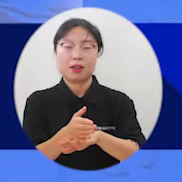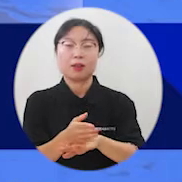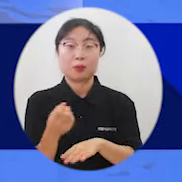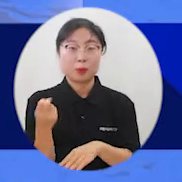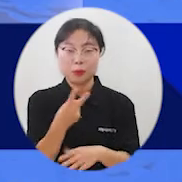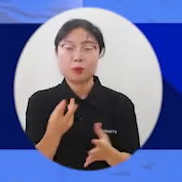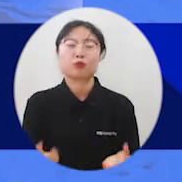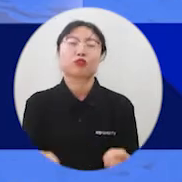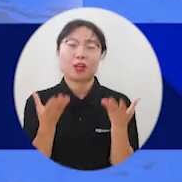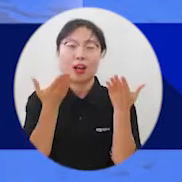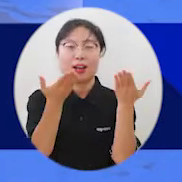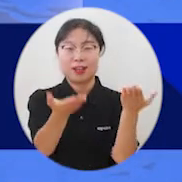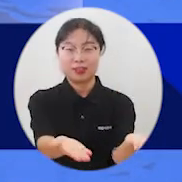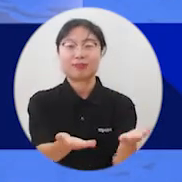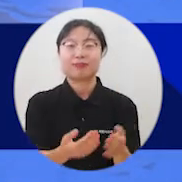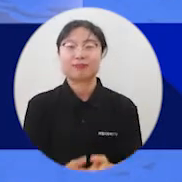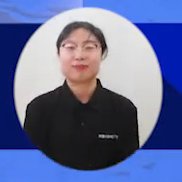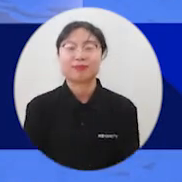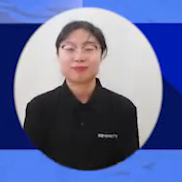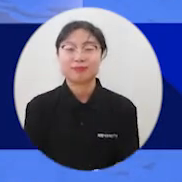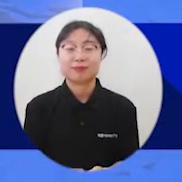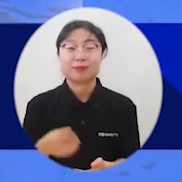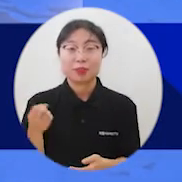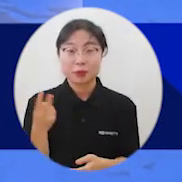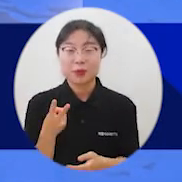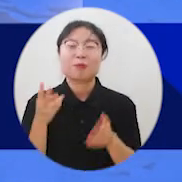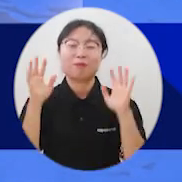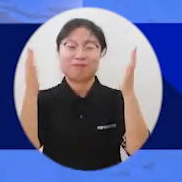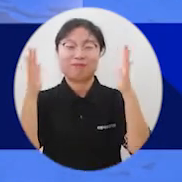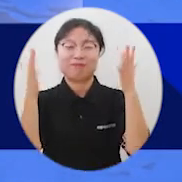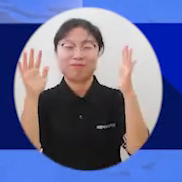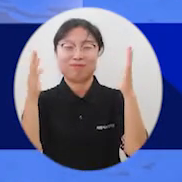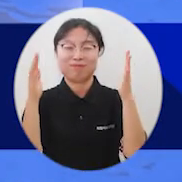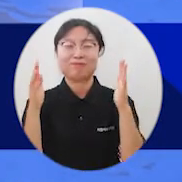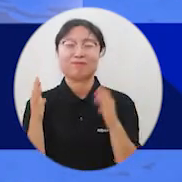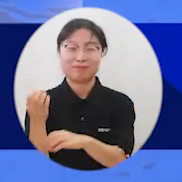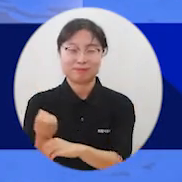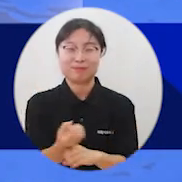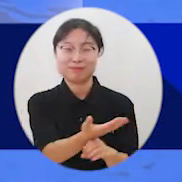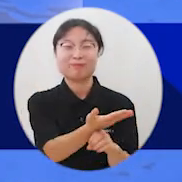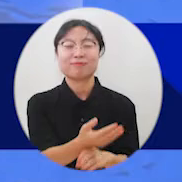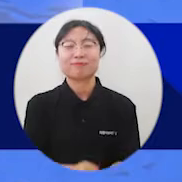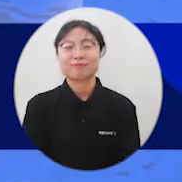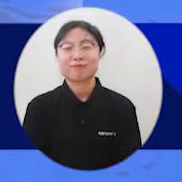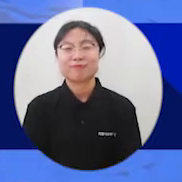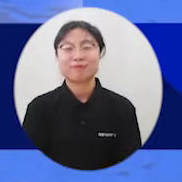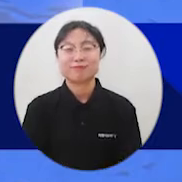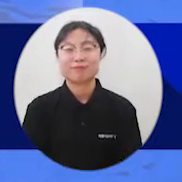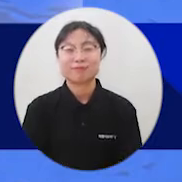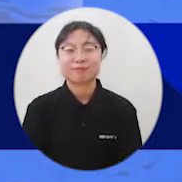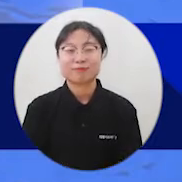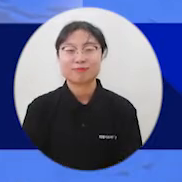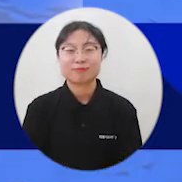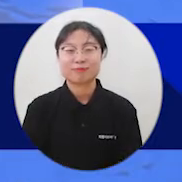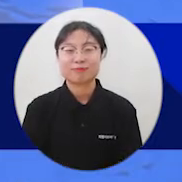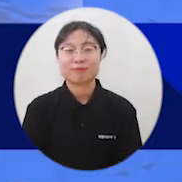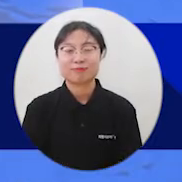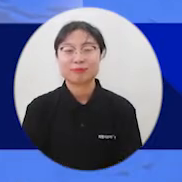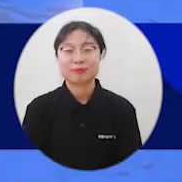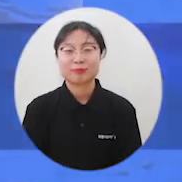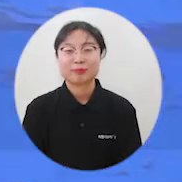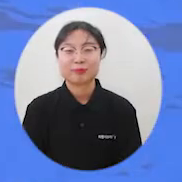여러분들 정말 축하의 말씀을 드리고요. 또 응원의 박수를 다시 한번 드리겠습니다. 축하드립니다.